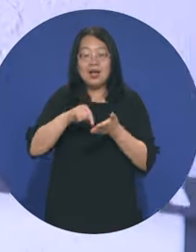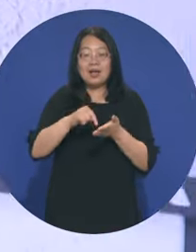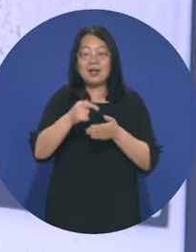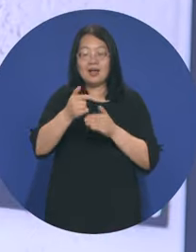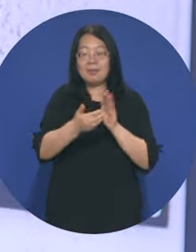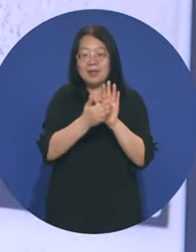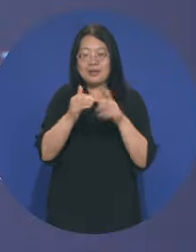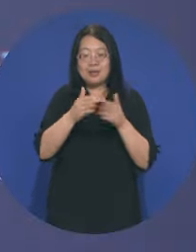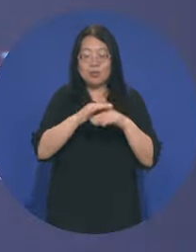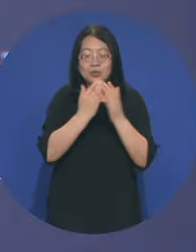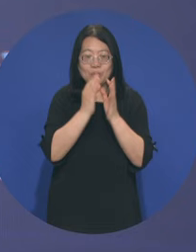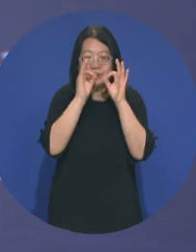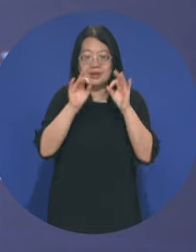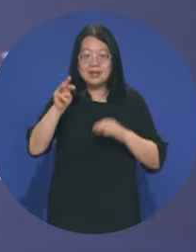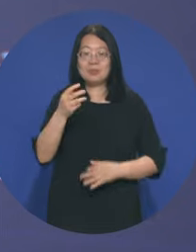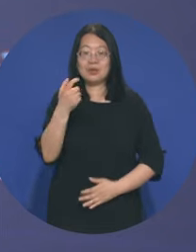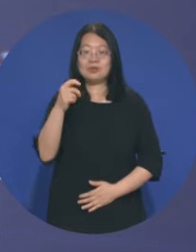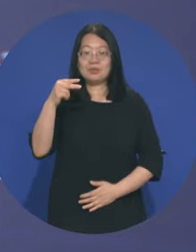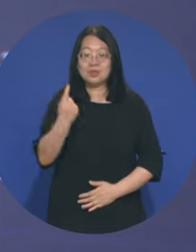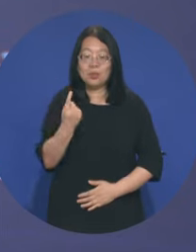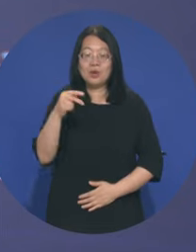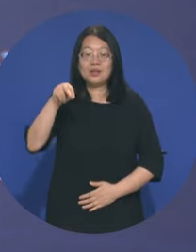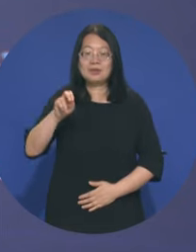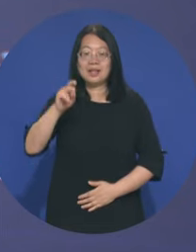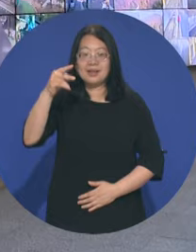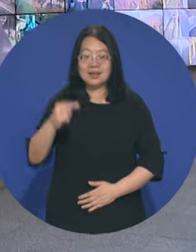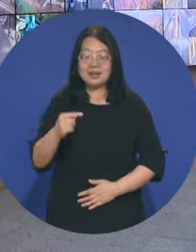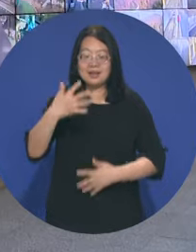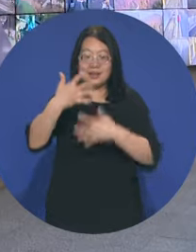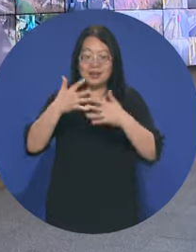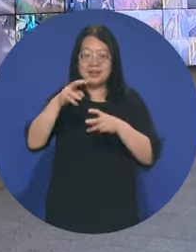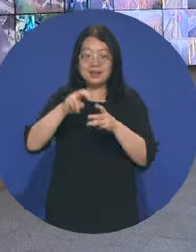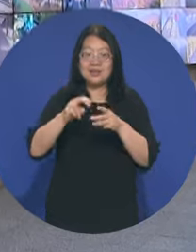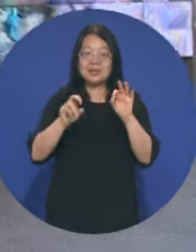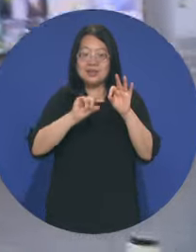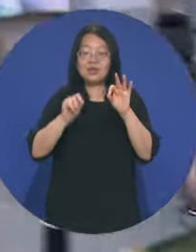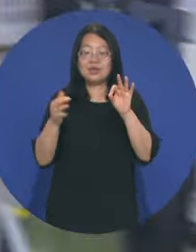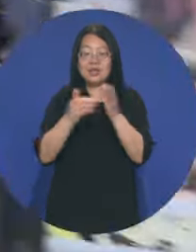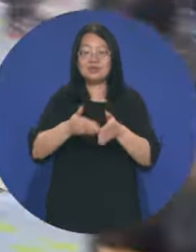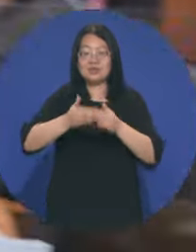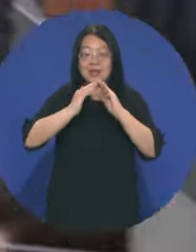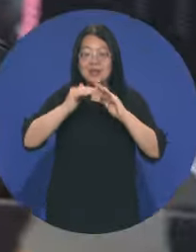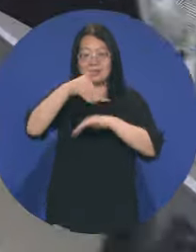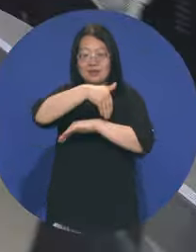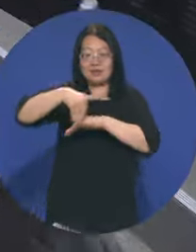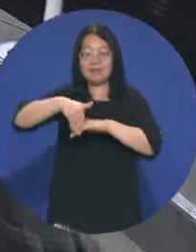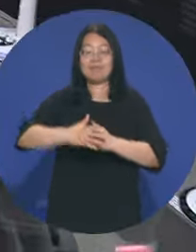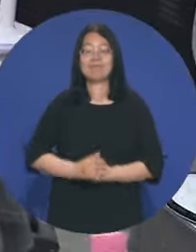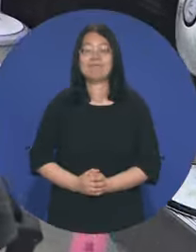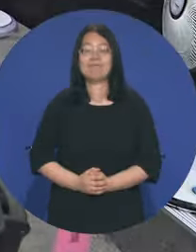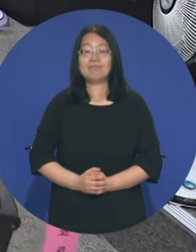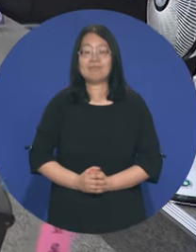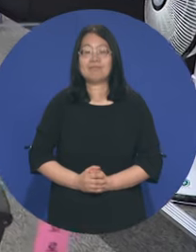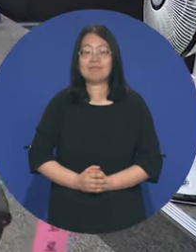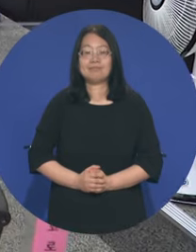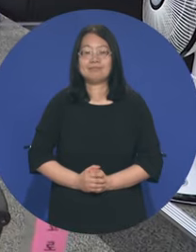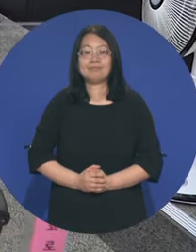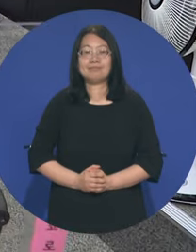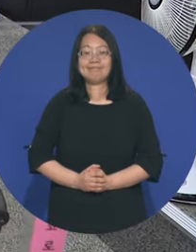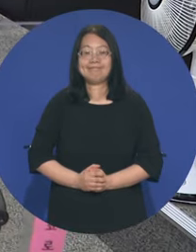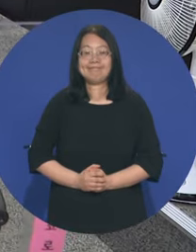있는 360도 스마트 영상센터를 10월까지 구축한다는 방침입니다. GTV 뉴스 이슬비입니다.